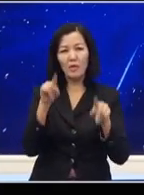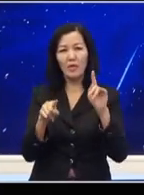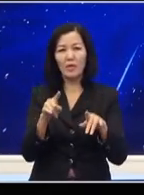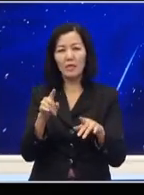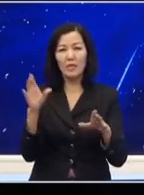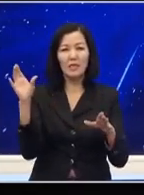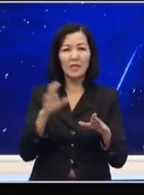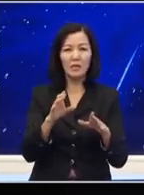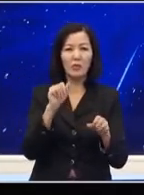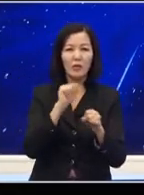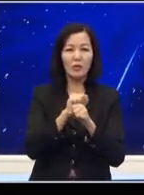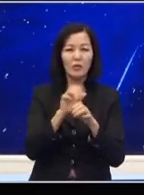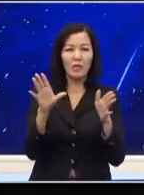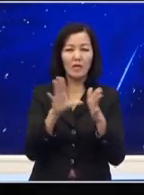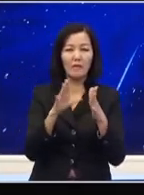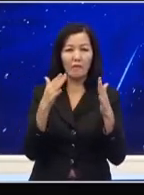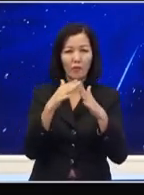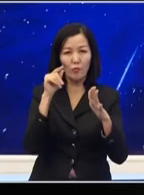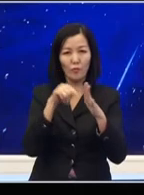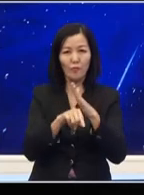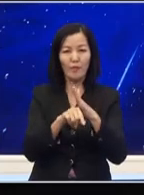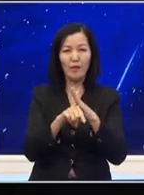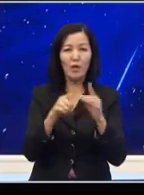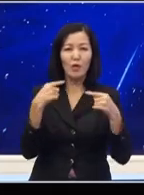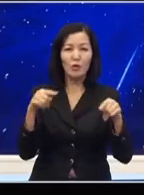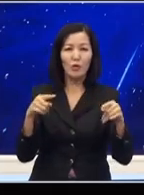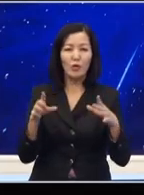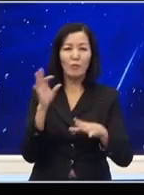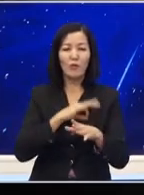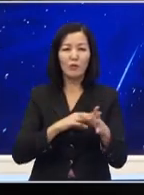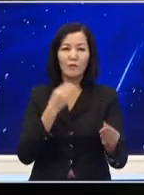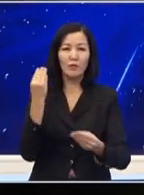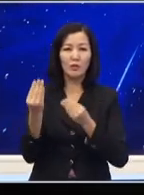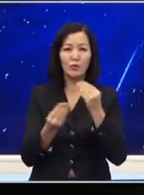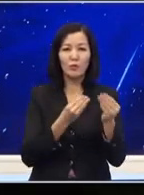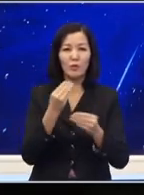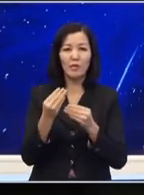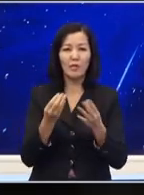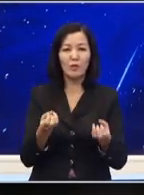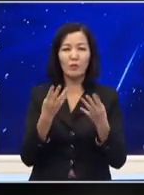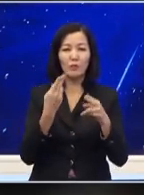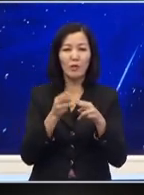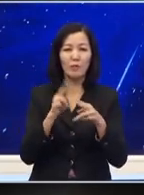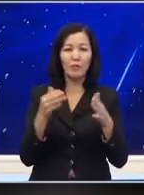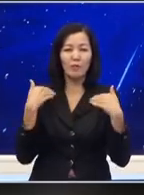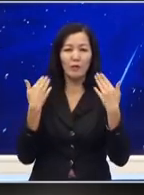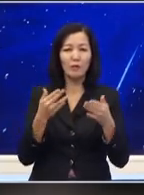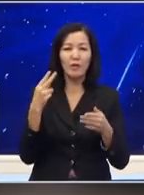несколько секунд отключилось электричество в доме. Другие пользователи шутили, что это очередной сюрприз, который